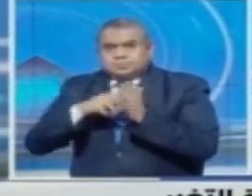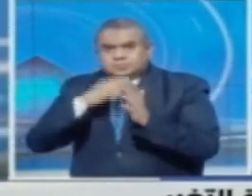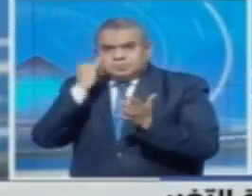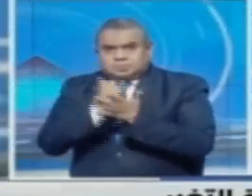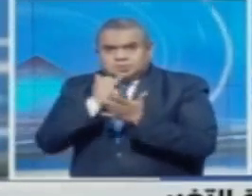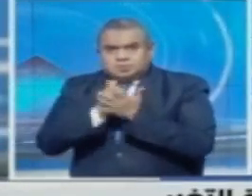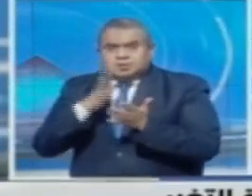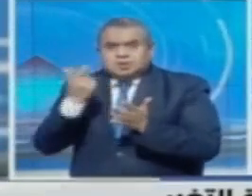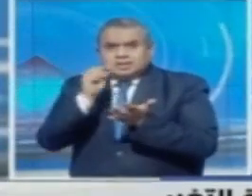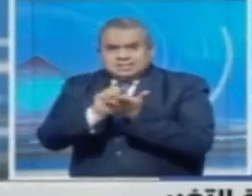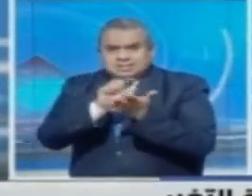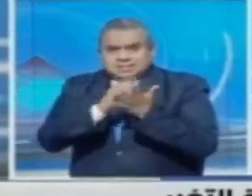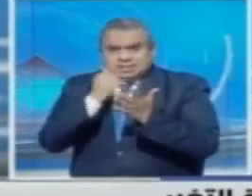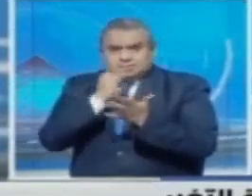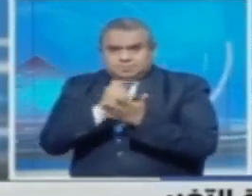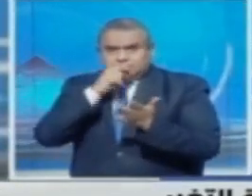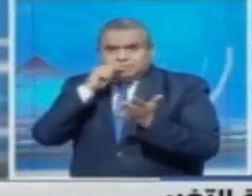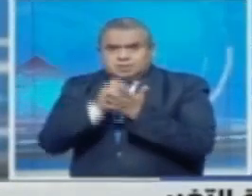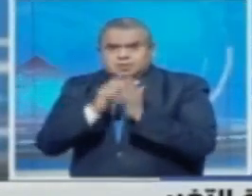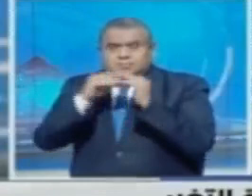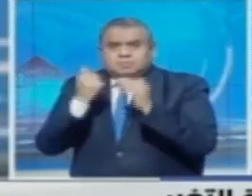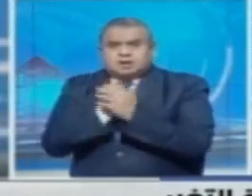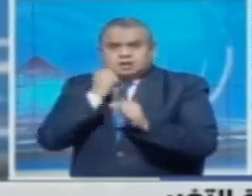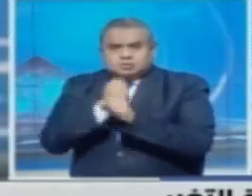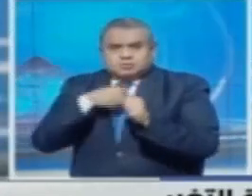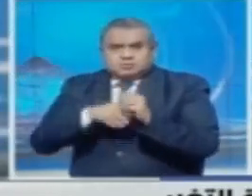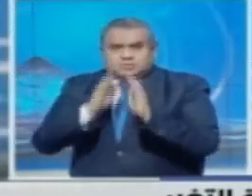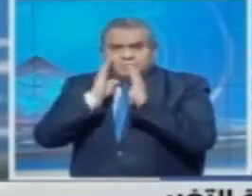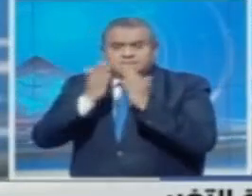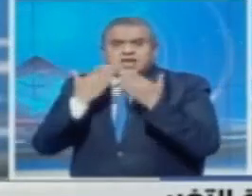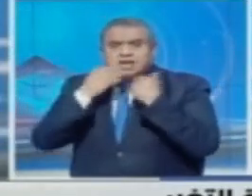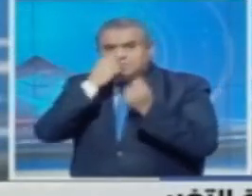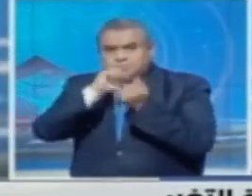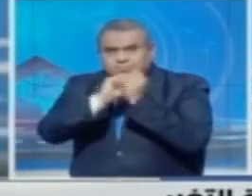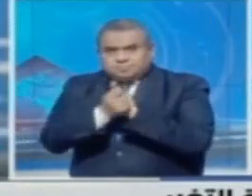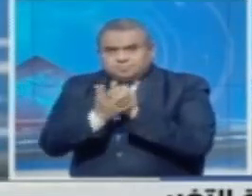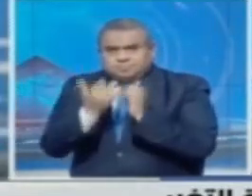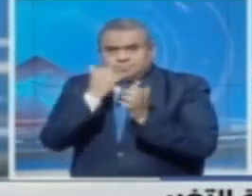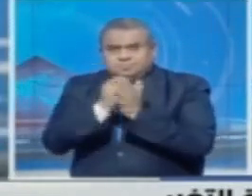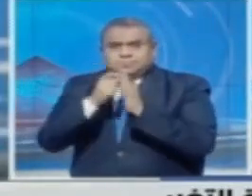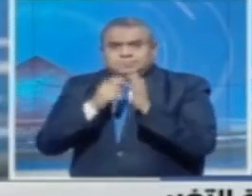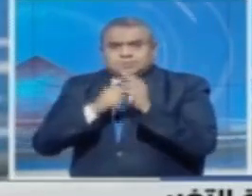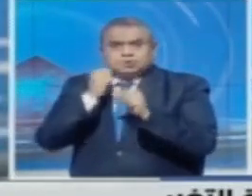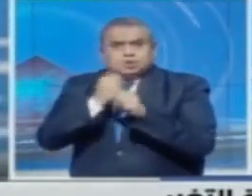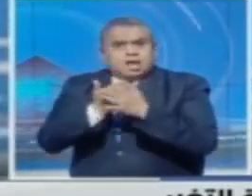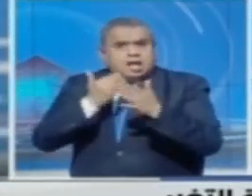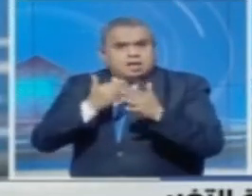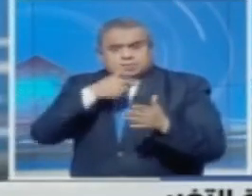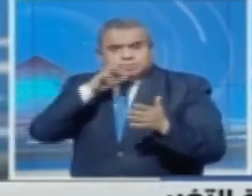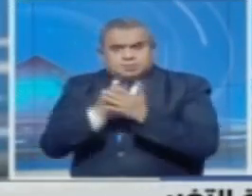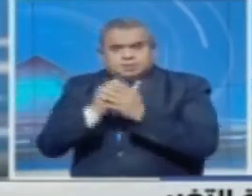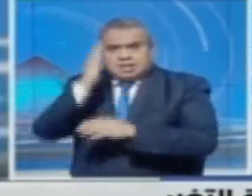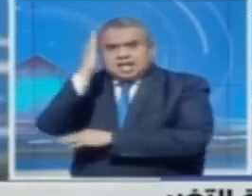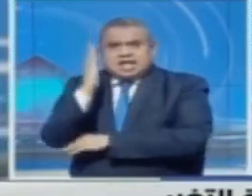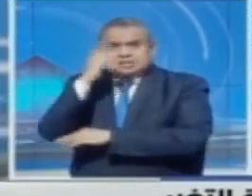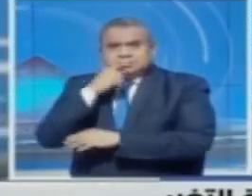شأنا خاصا بالدول النامية، مؤكدا أن مصر تحركت في ملف تغير المناخ مبكرا جدا وكانت